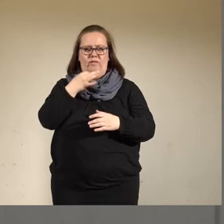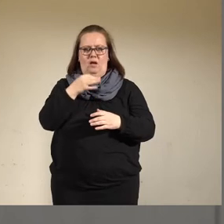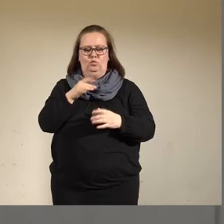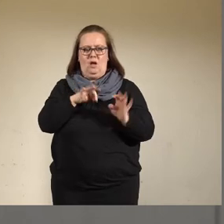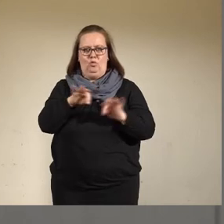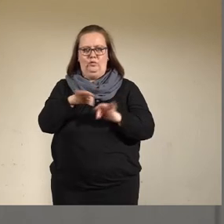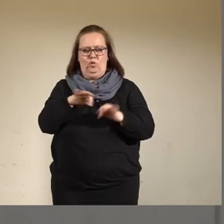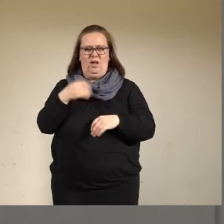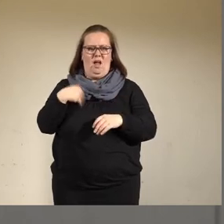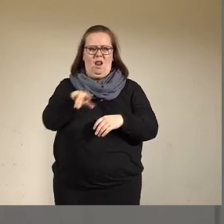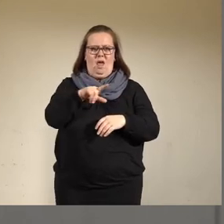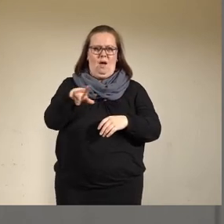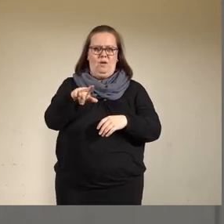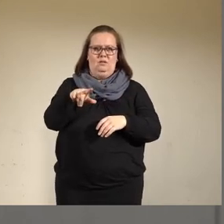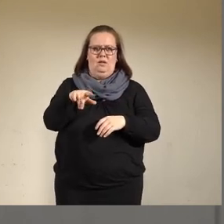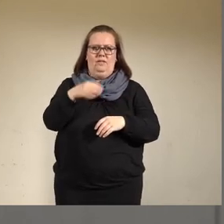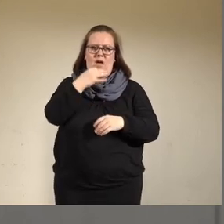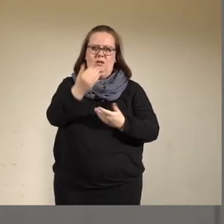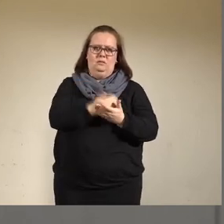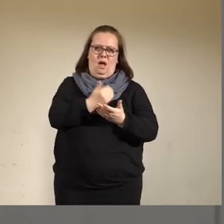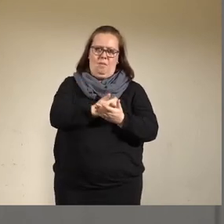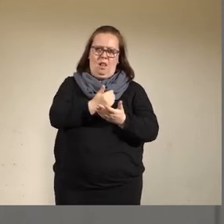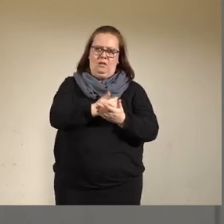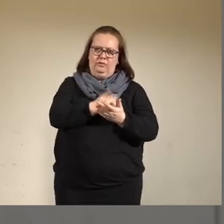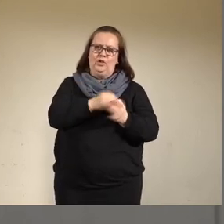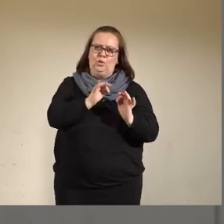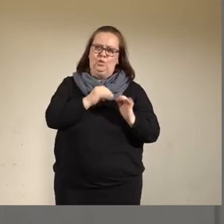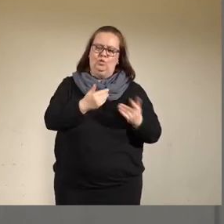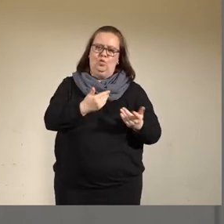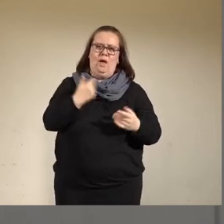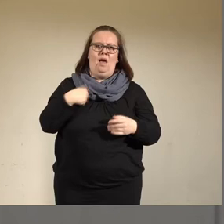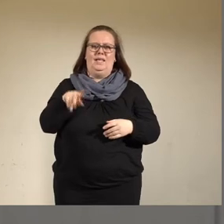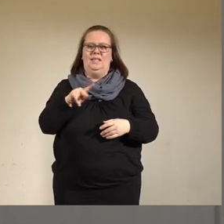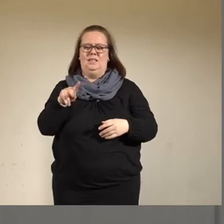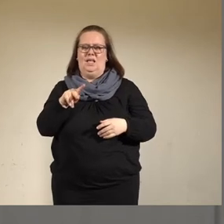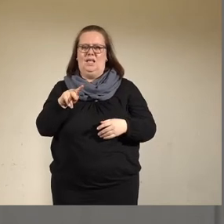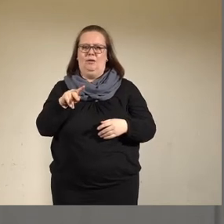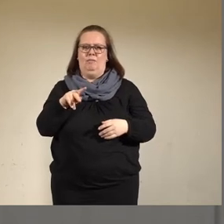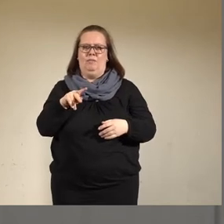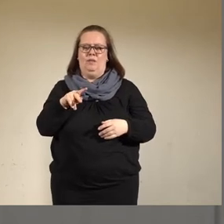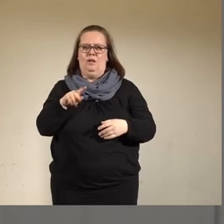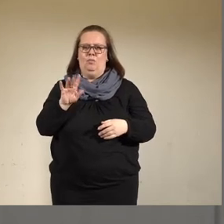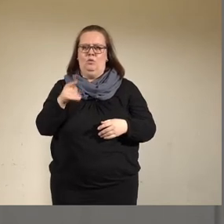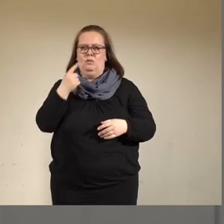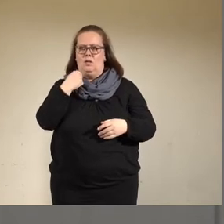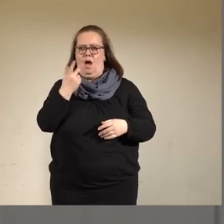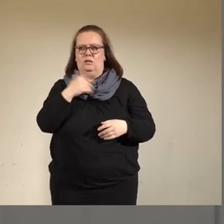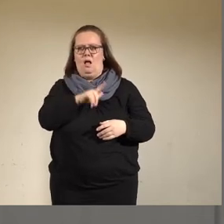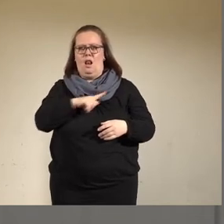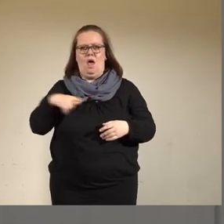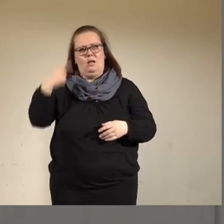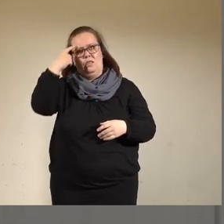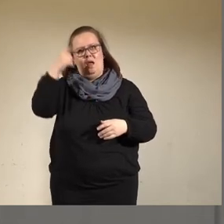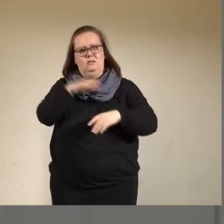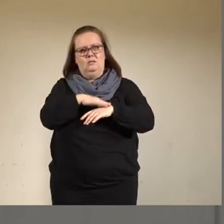Ausführungen. Ja, Herr Lames hat Fragen gesammelt, das fand ich sehr, sehr gut, und zwar an Herrn Kiesling. Herr Kiesling, Sie haben von einer langen Denkzeit